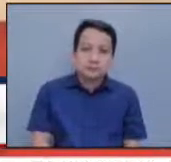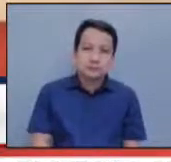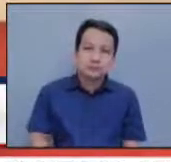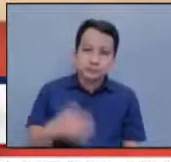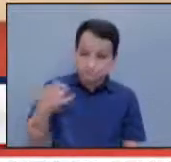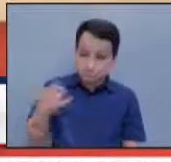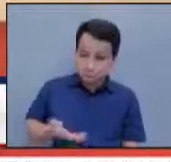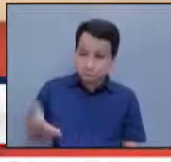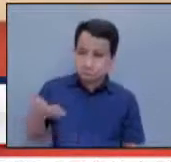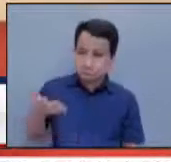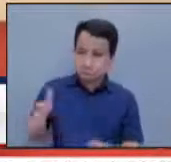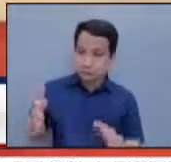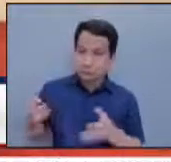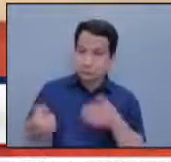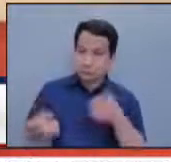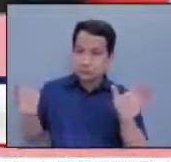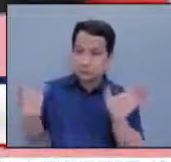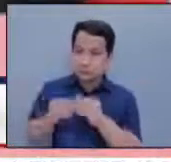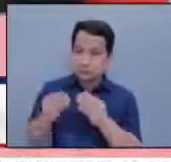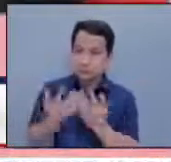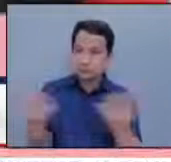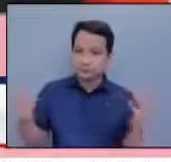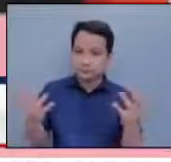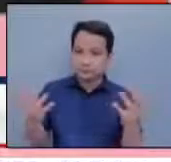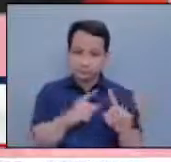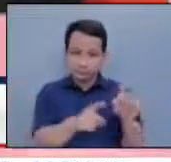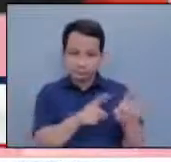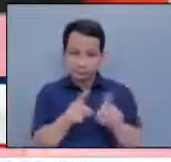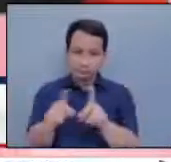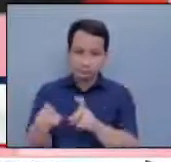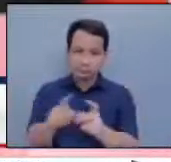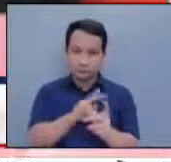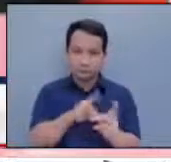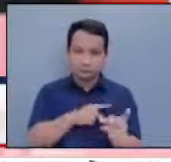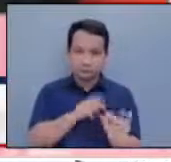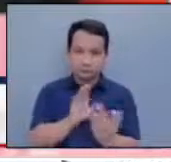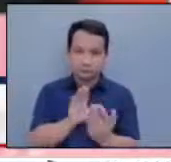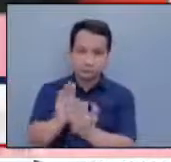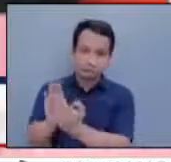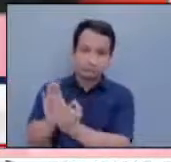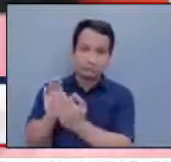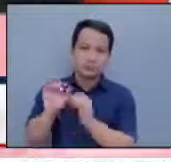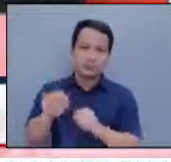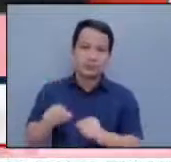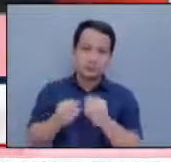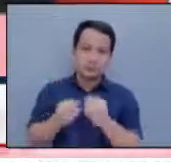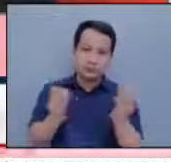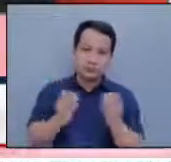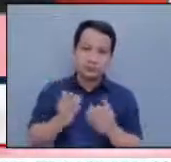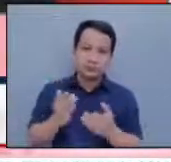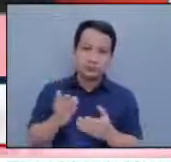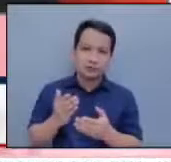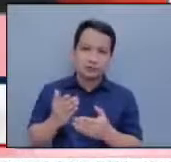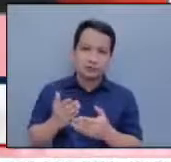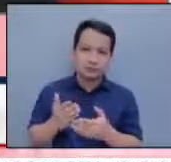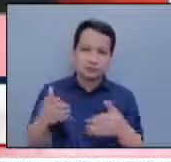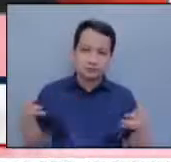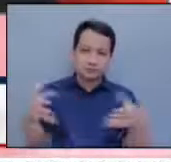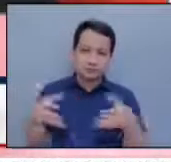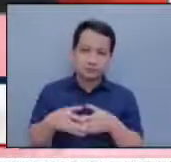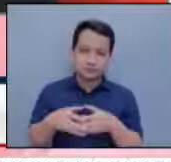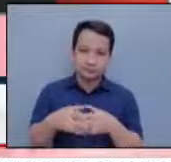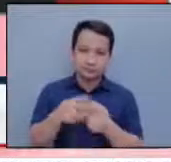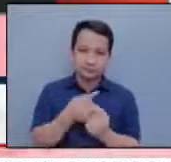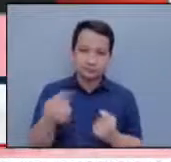mga awardees para po makilala namin sila personally and then pwede natin silang ma-connect sa bawat